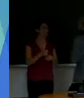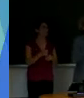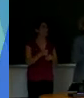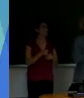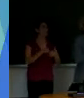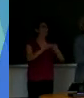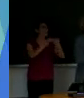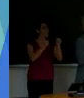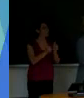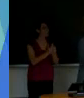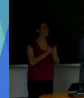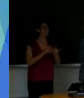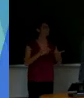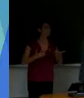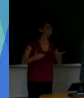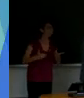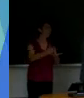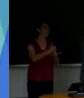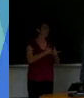formazione si completa